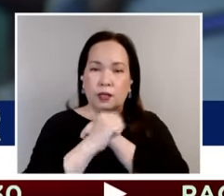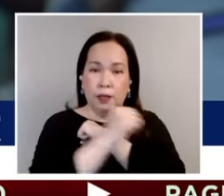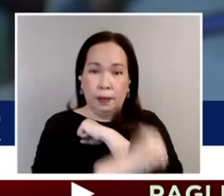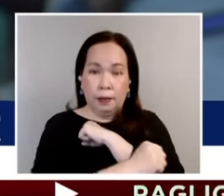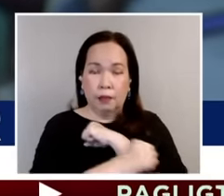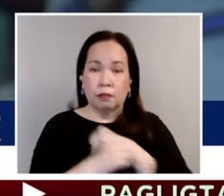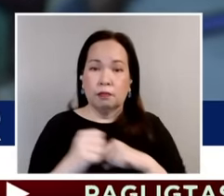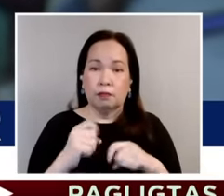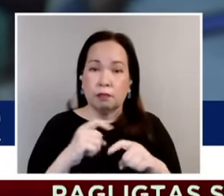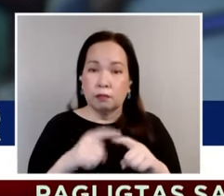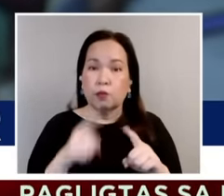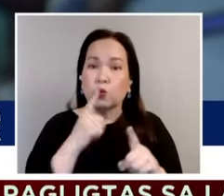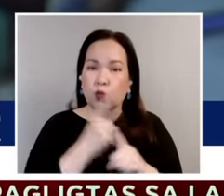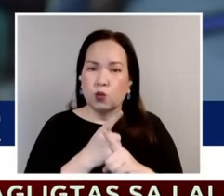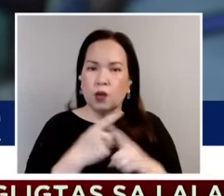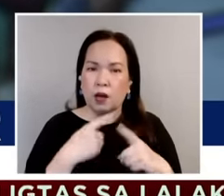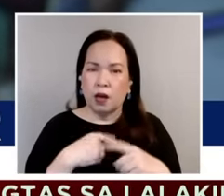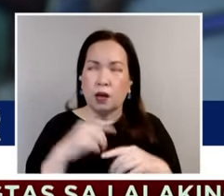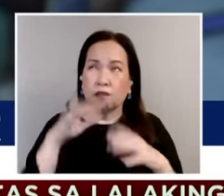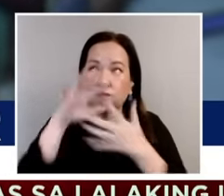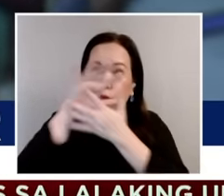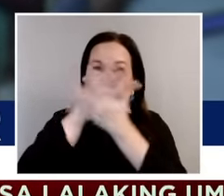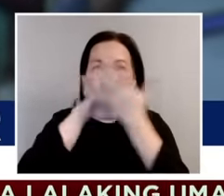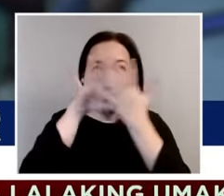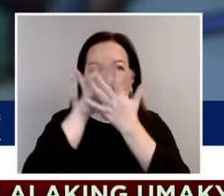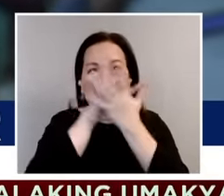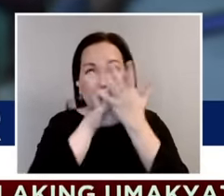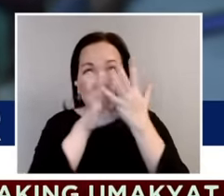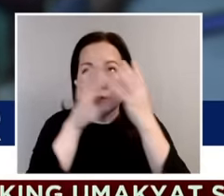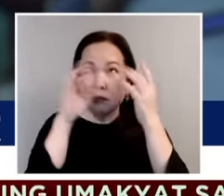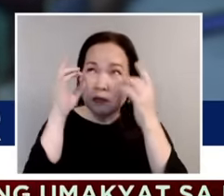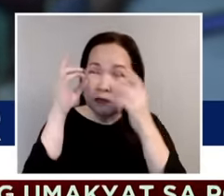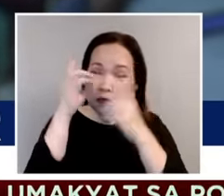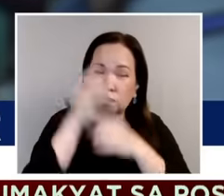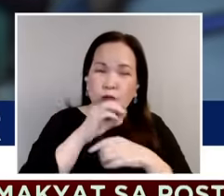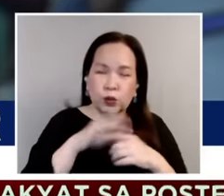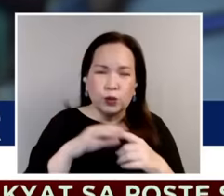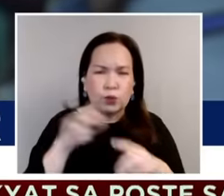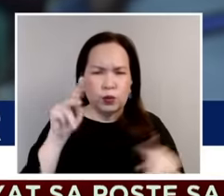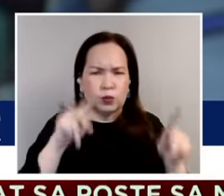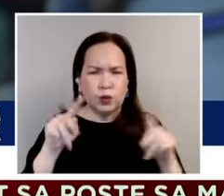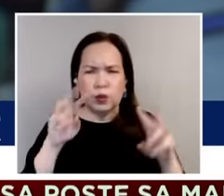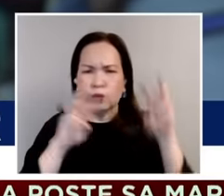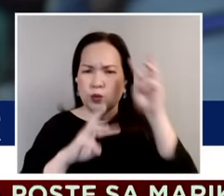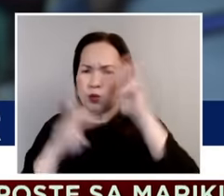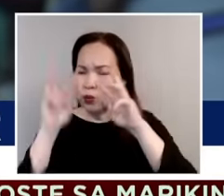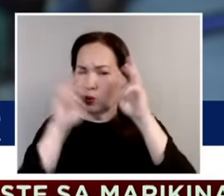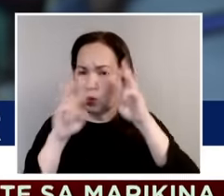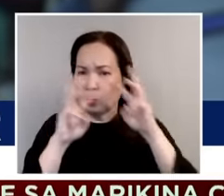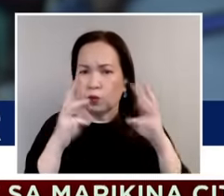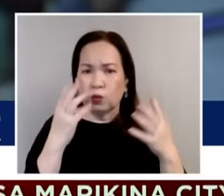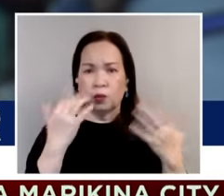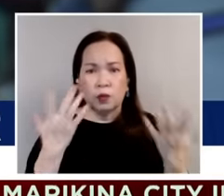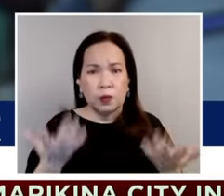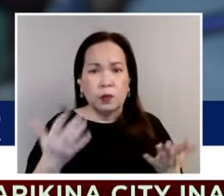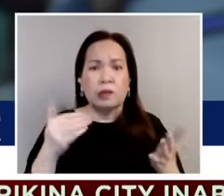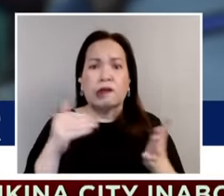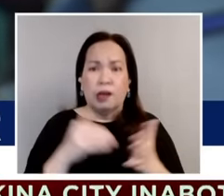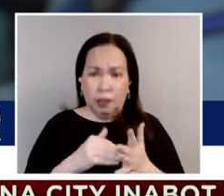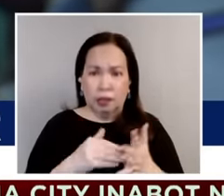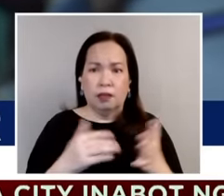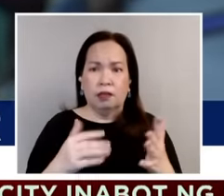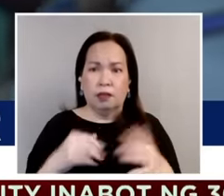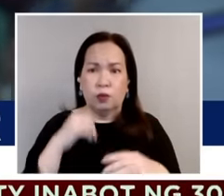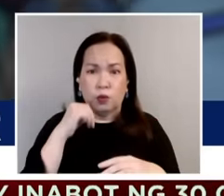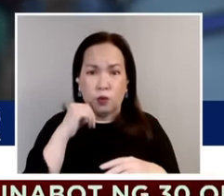dahil nananatili pa rin makulimlim ang panahon, nababahala ang maraming mga residente na baka muli na namang